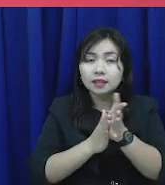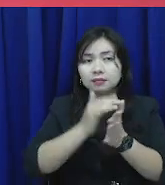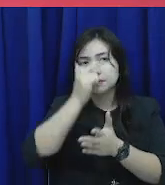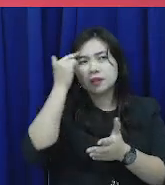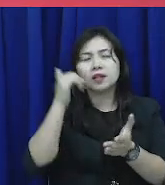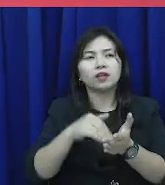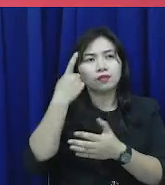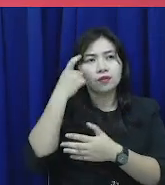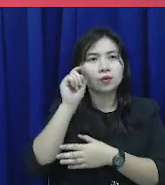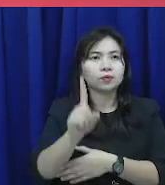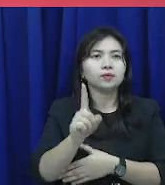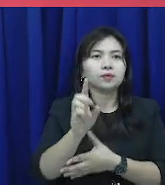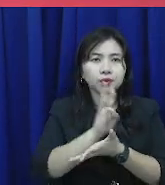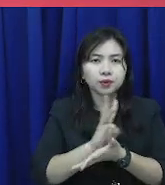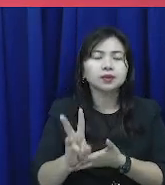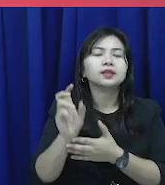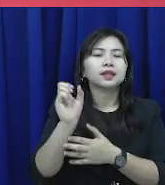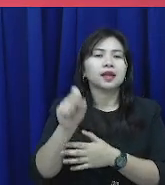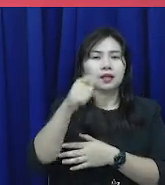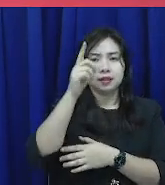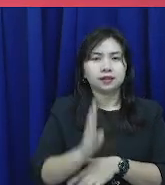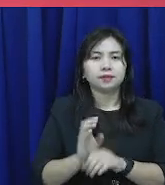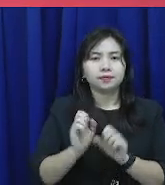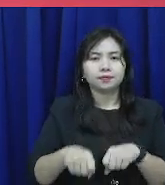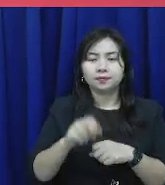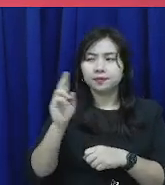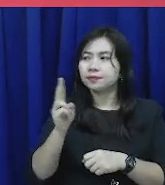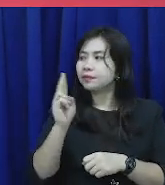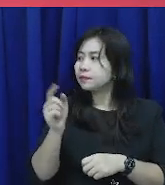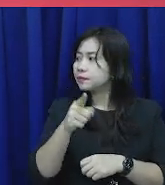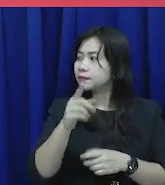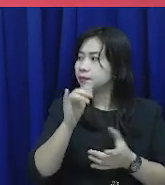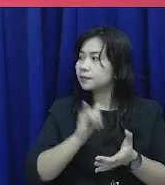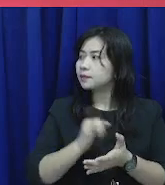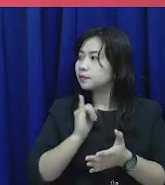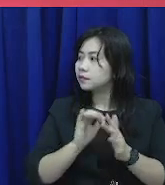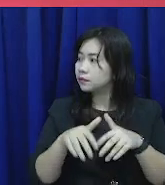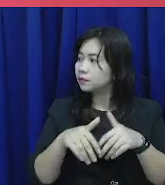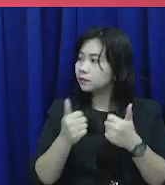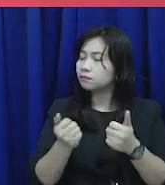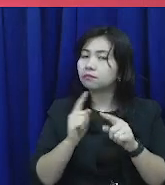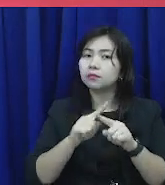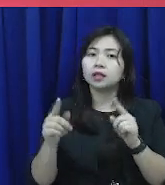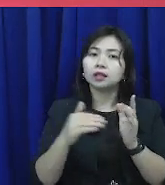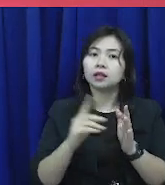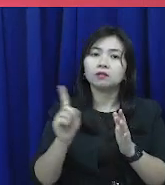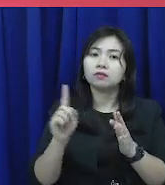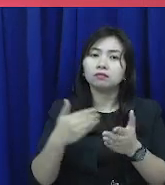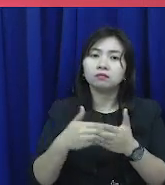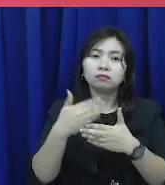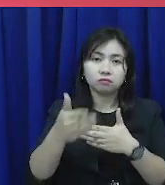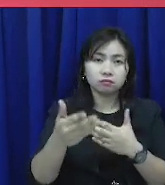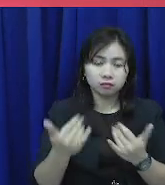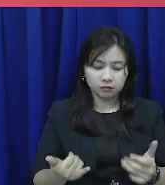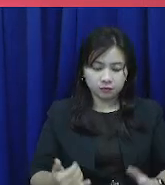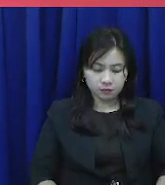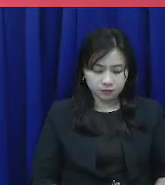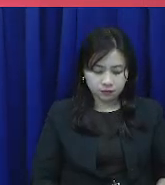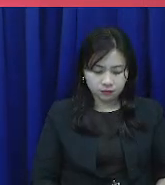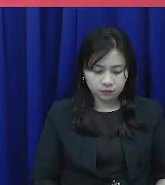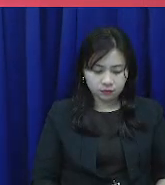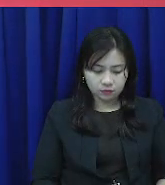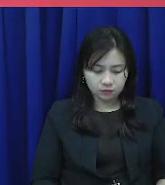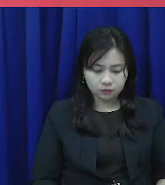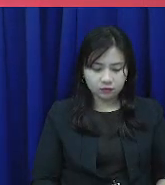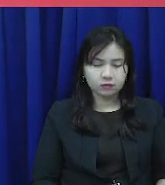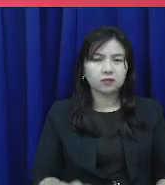whole week ha magagamit na naman ako ng Diyos you see That's How pero ang tanong ko nga anong ano anong anong I'm not